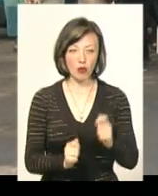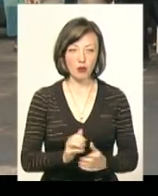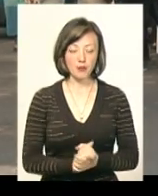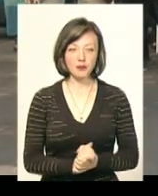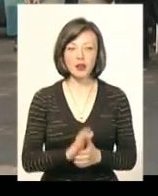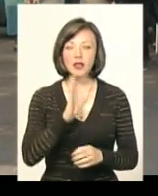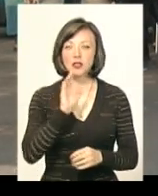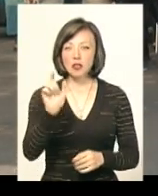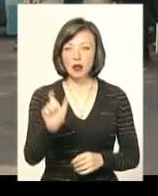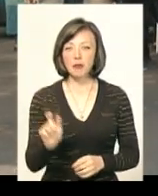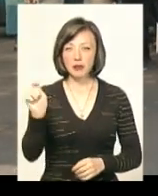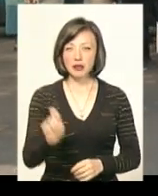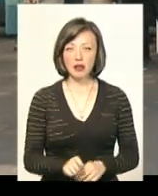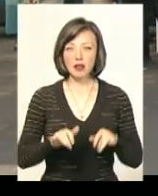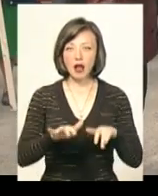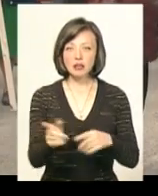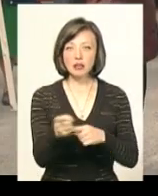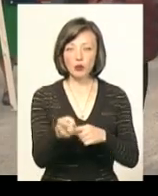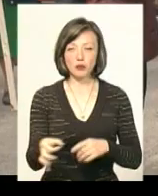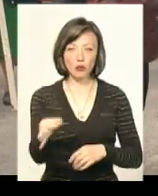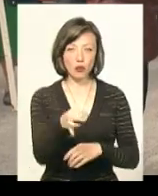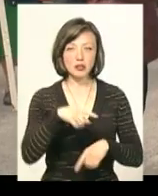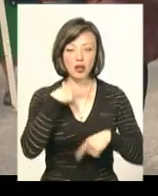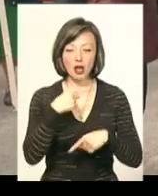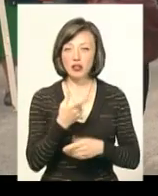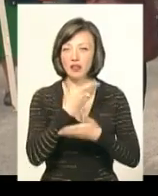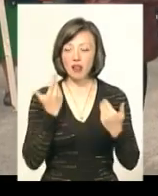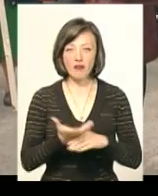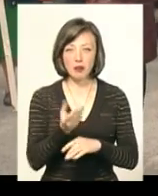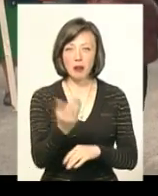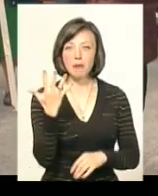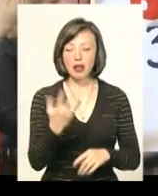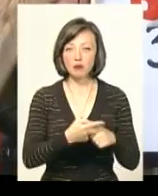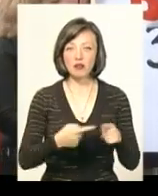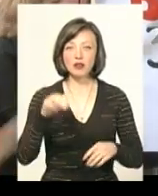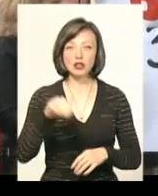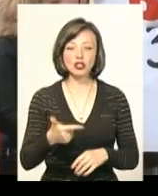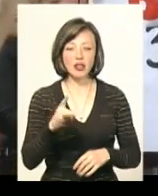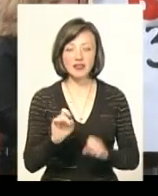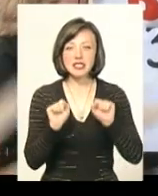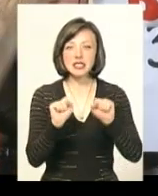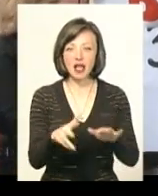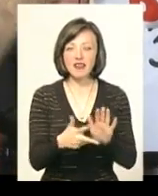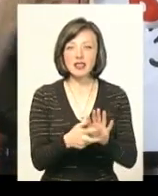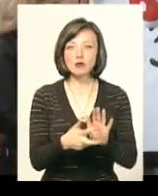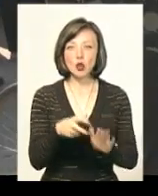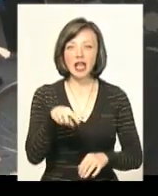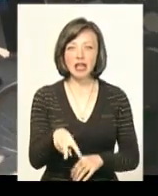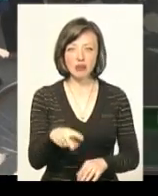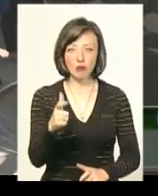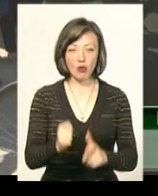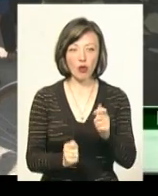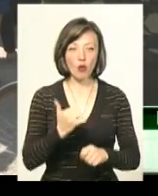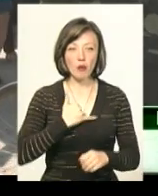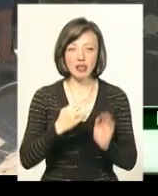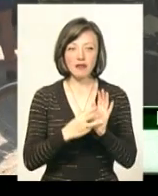Пані Віра приїхала на акцію протесту з Тернопільської області. Каже, їй не виплатили понад 5,5 тисяч гривень за здані 800 літрів молока. У мене